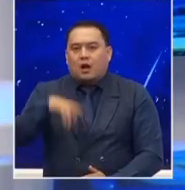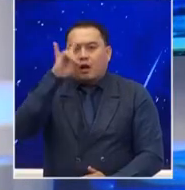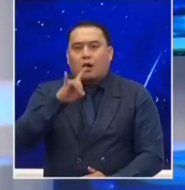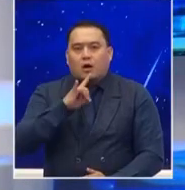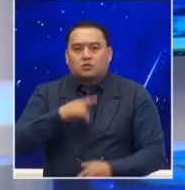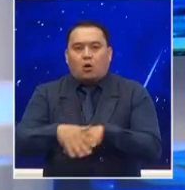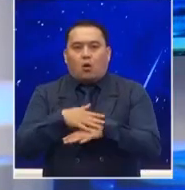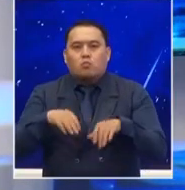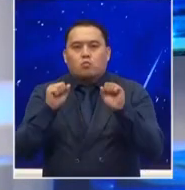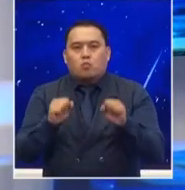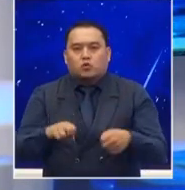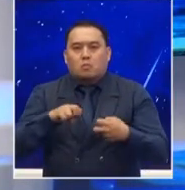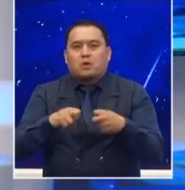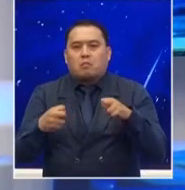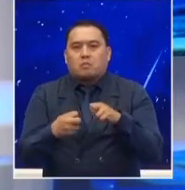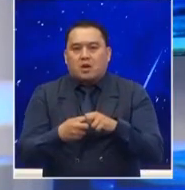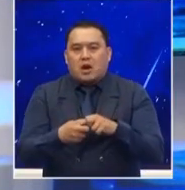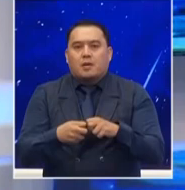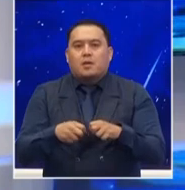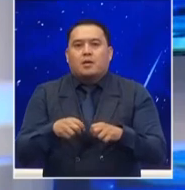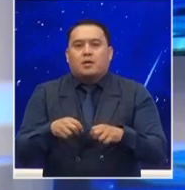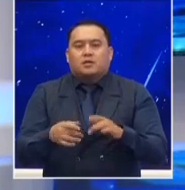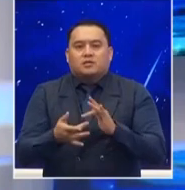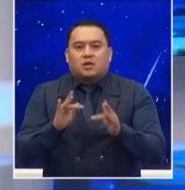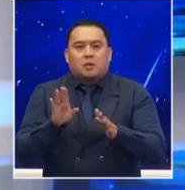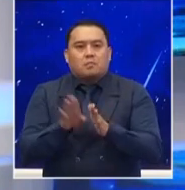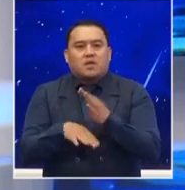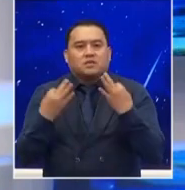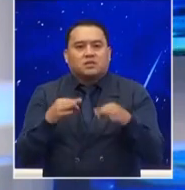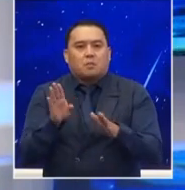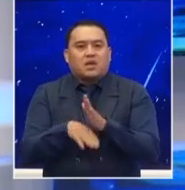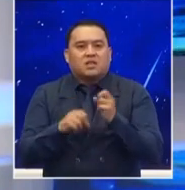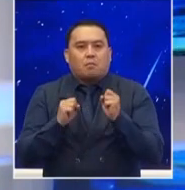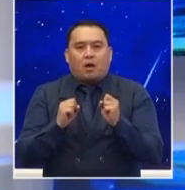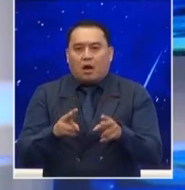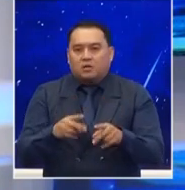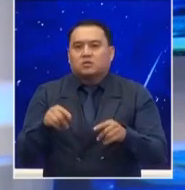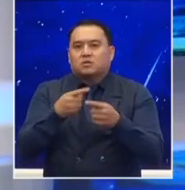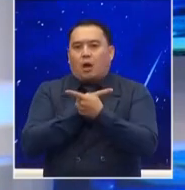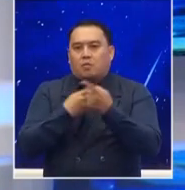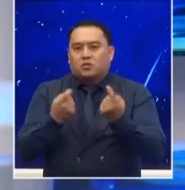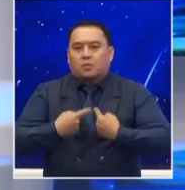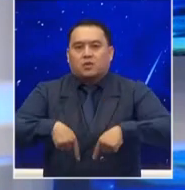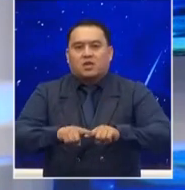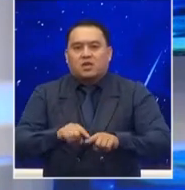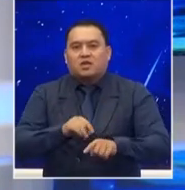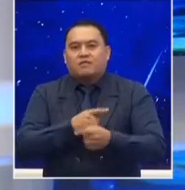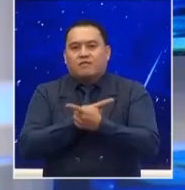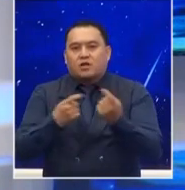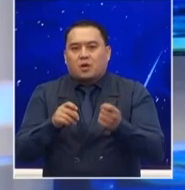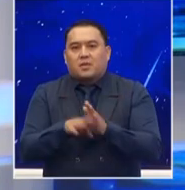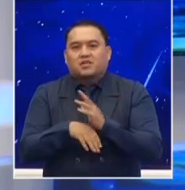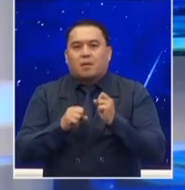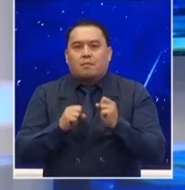Казахстанцы могут столкнуться с проблемой доступа к сайтам без сертификата безопасности. Об этом сообщили в Департаменте